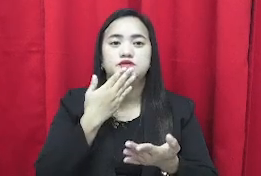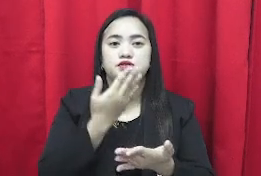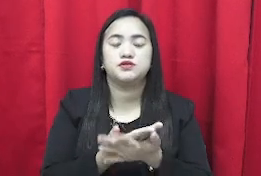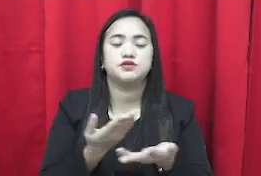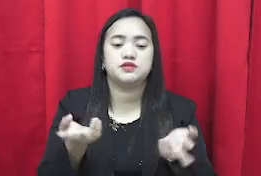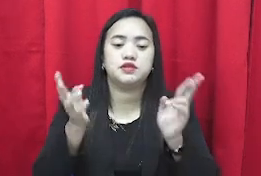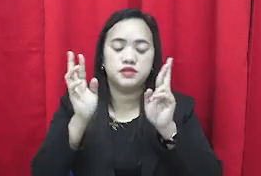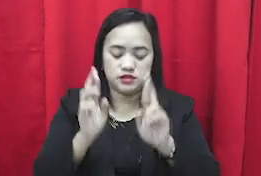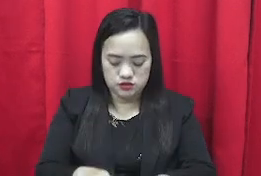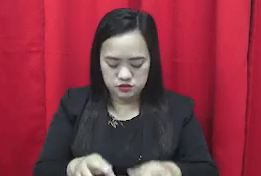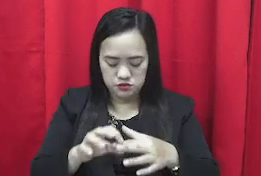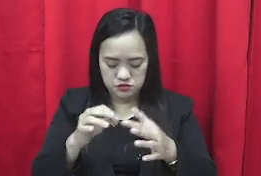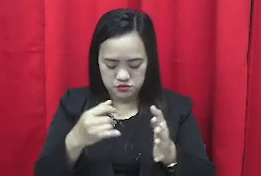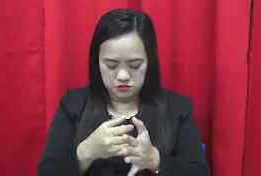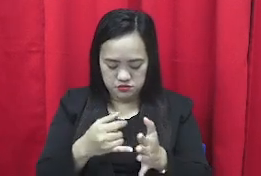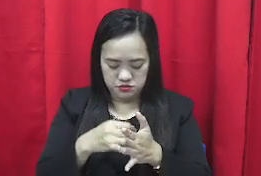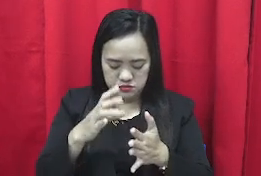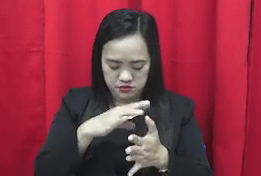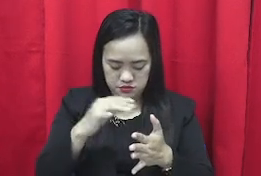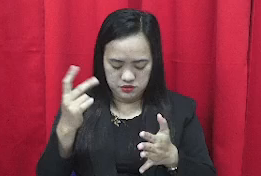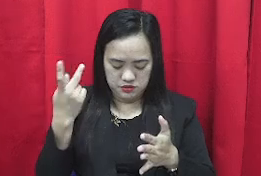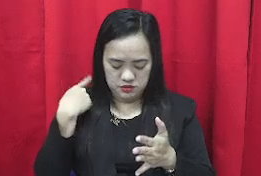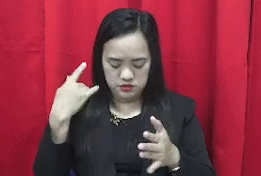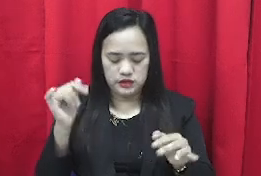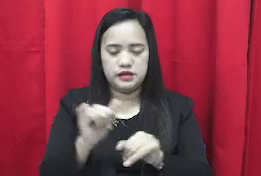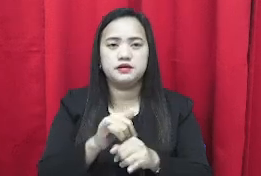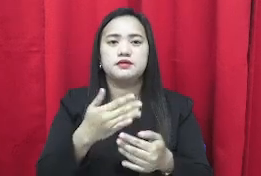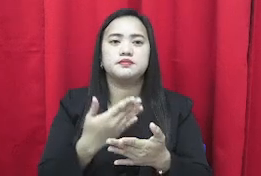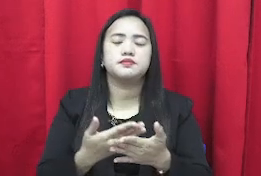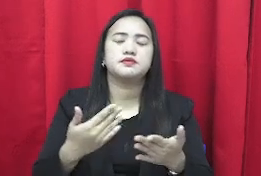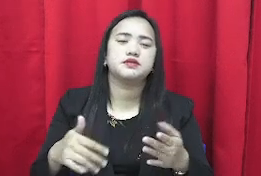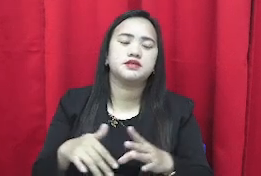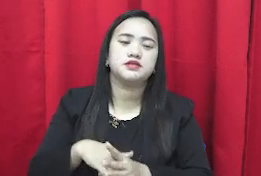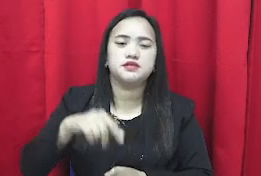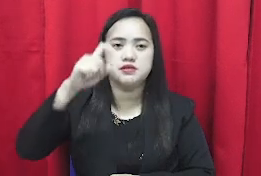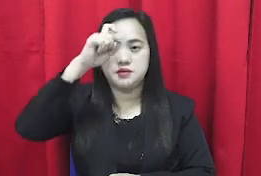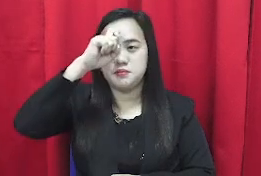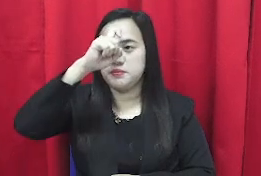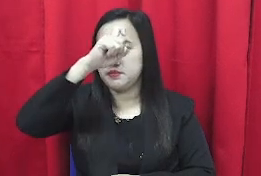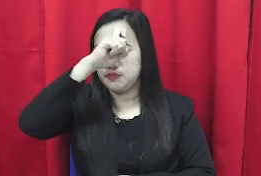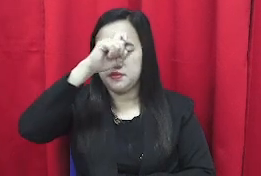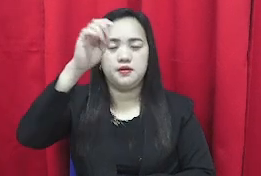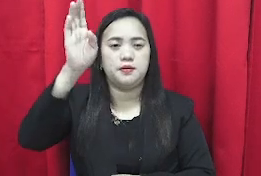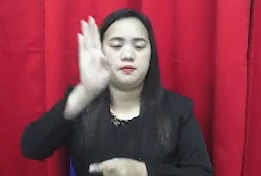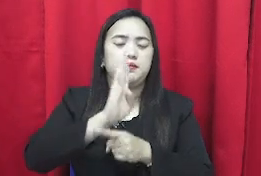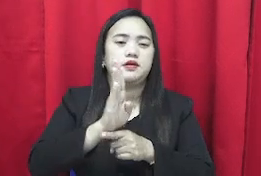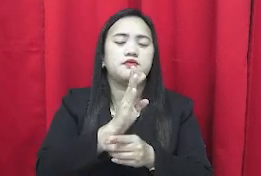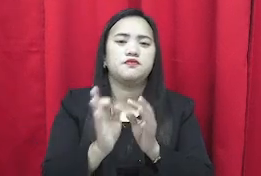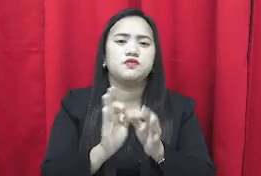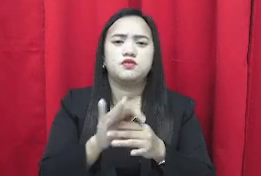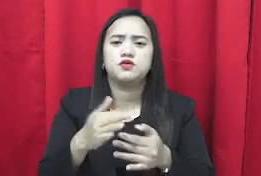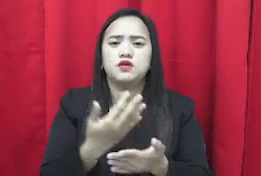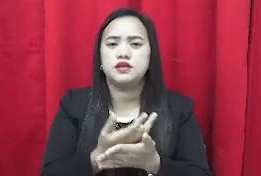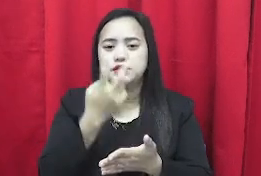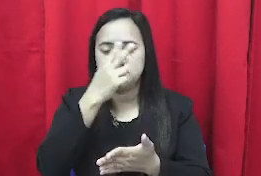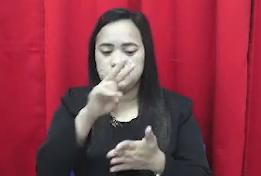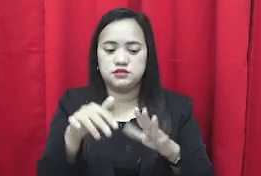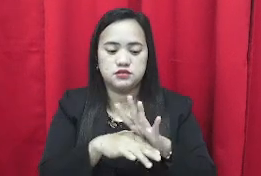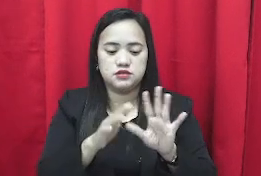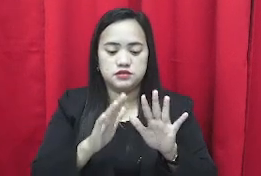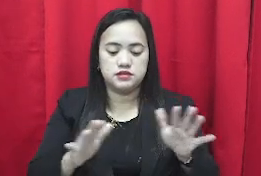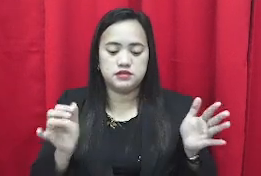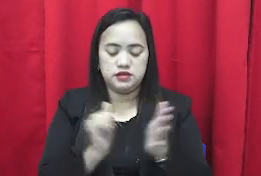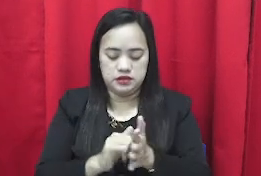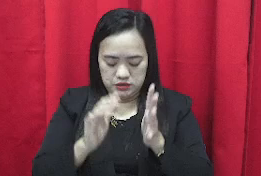ung pinag-usapan natin yan Ganon din po dito sa summer balikatan na ito yan kung nakikita natin ang ating mga anak na sila'y